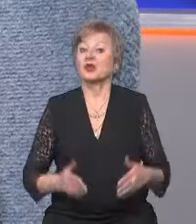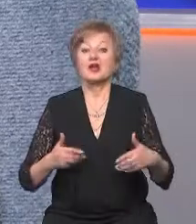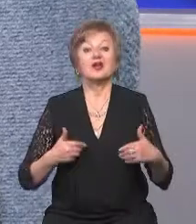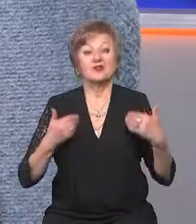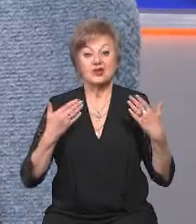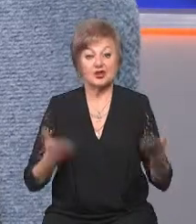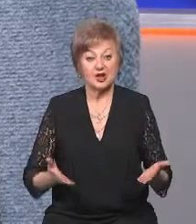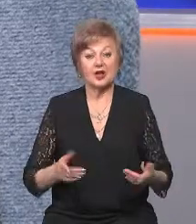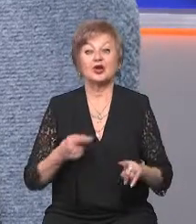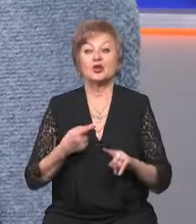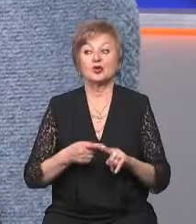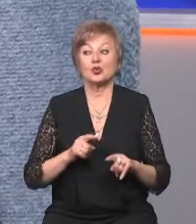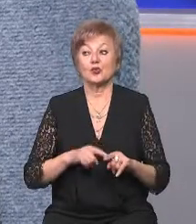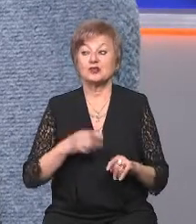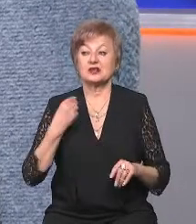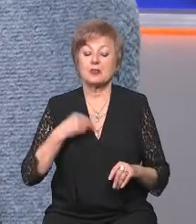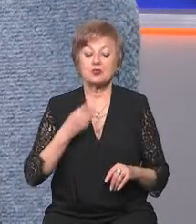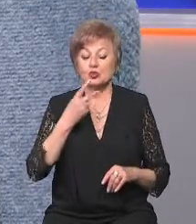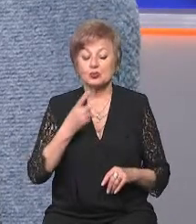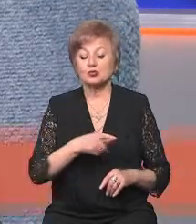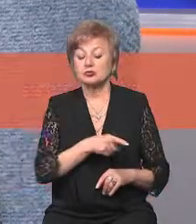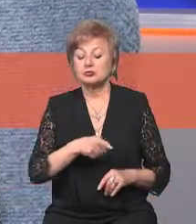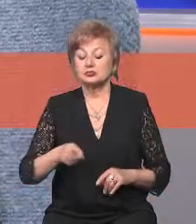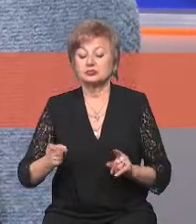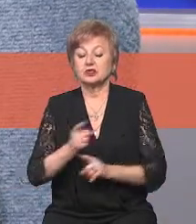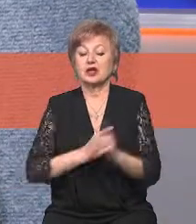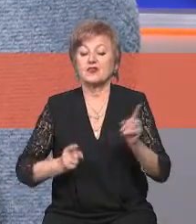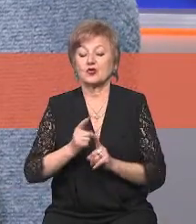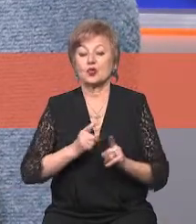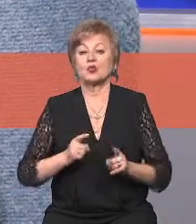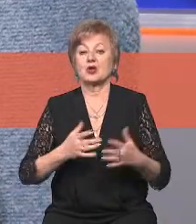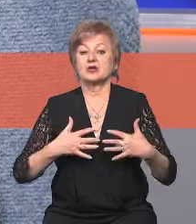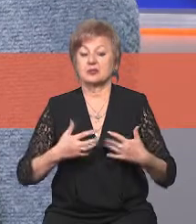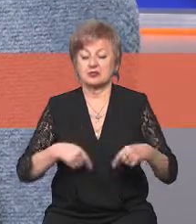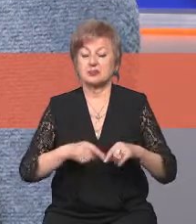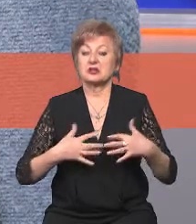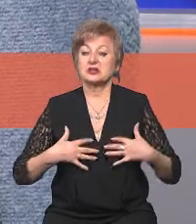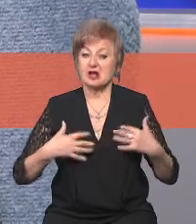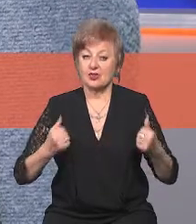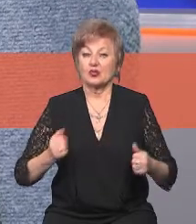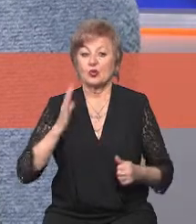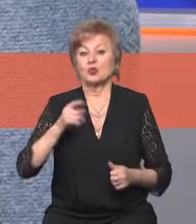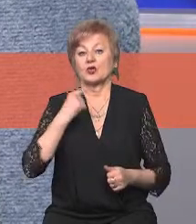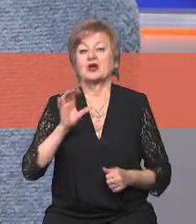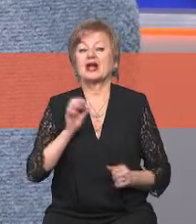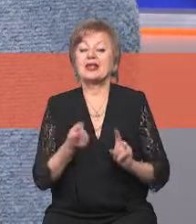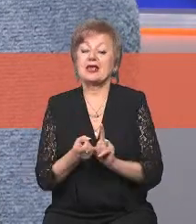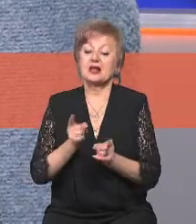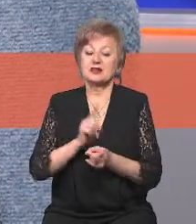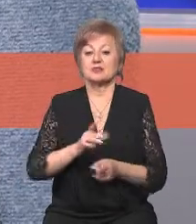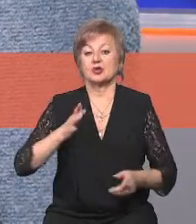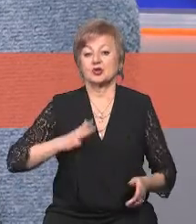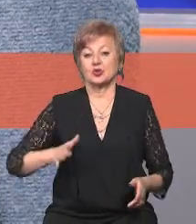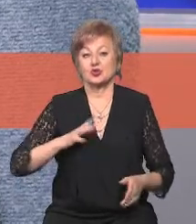Вітаю! Суспільне Запоріжжя відстежує, як триває реформування галузі охорони здоров'я в області. Сьогодні говоритимемо про те, які зміни чекають